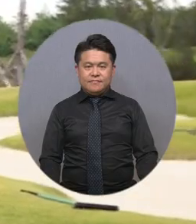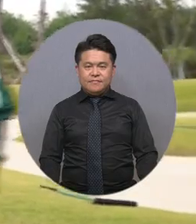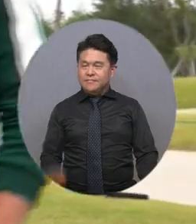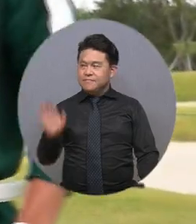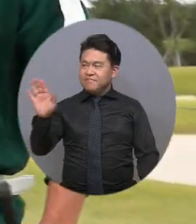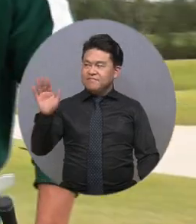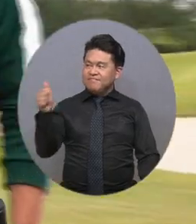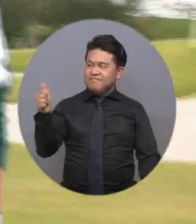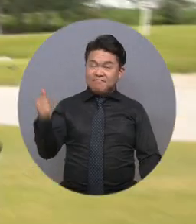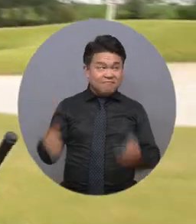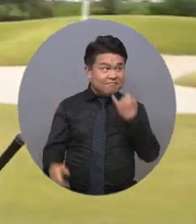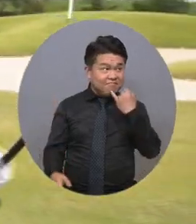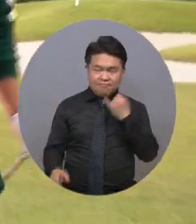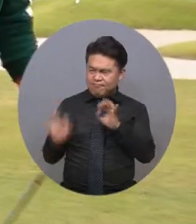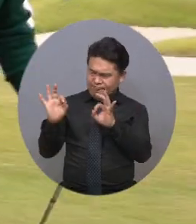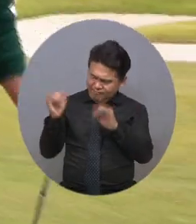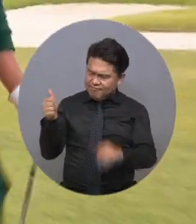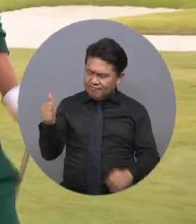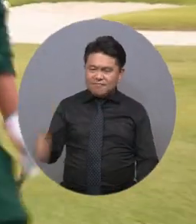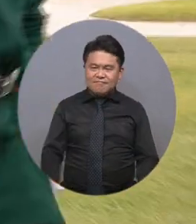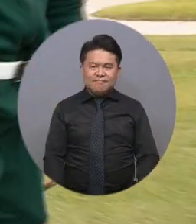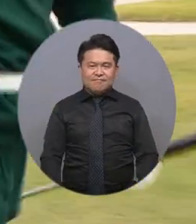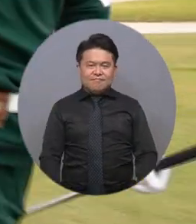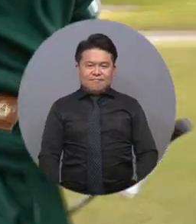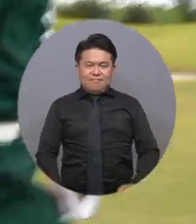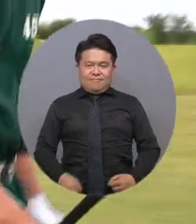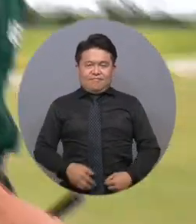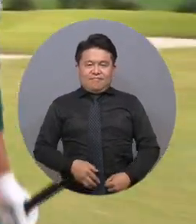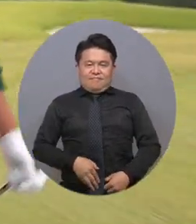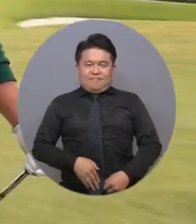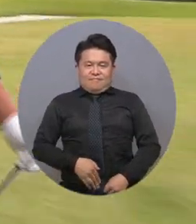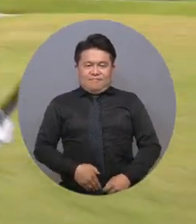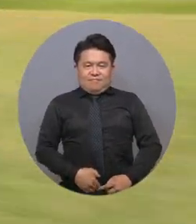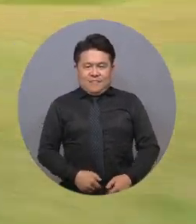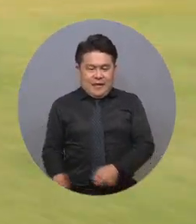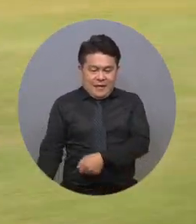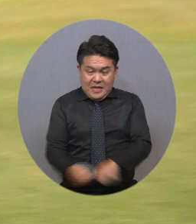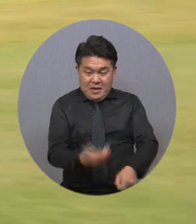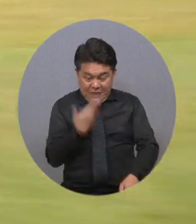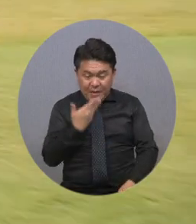괜찮지? 아 괜찮아 괜찮아 괜찮지 퍼팅할 수 있어 어, 괜찮지 파퍼시잖아 어